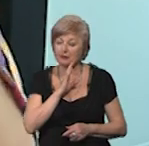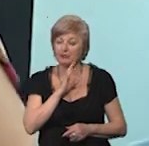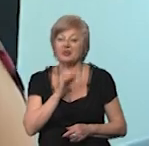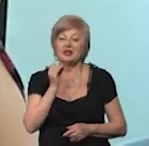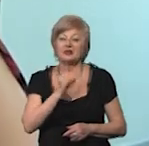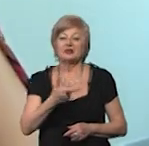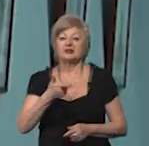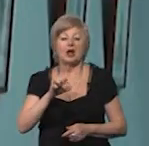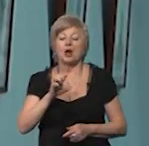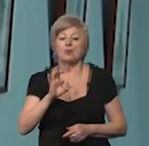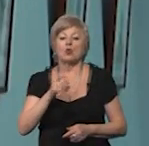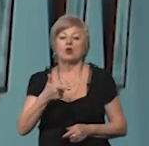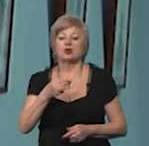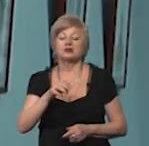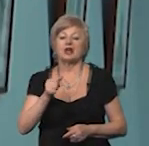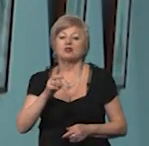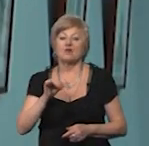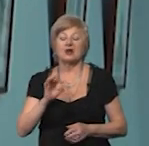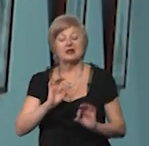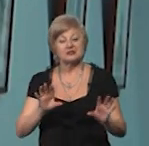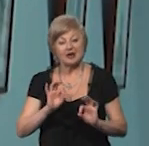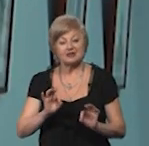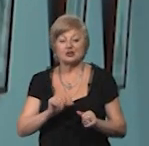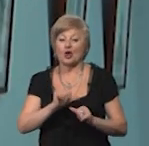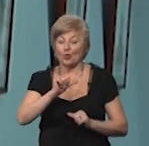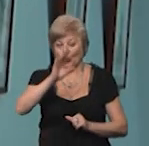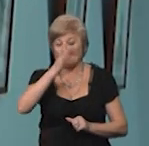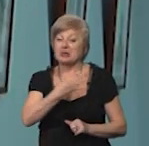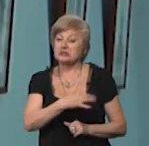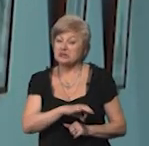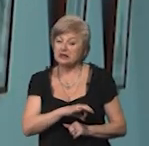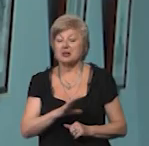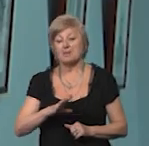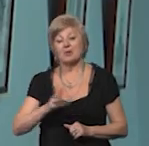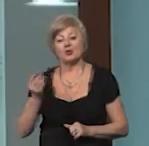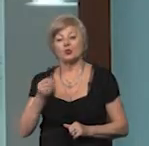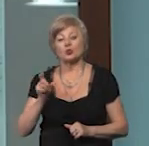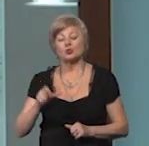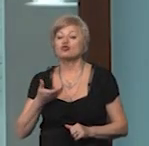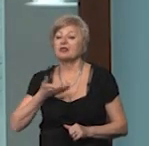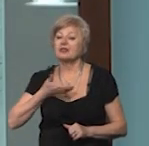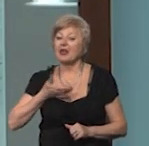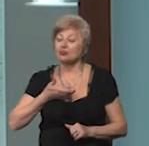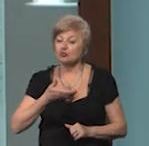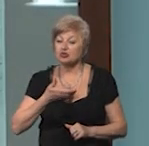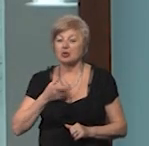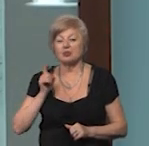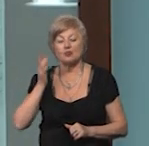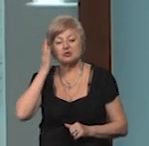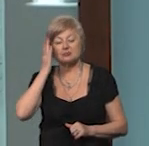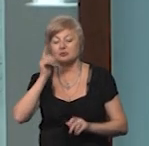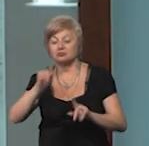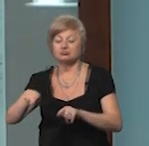Богданова розповідає, в їхній сім'ї, окрім Івана, був художником також дідусь, тож його здібності